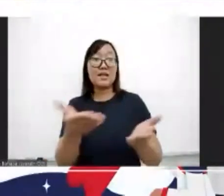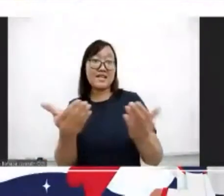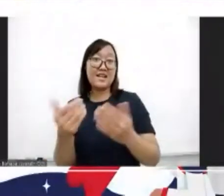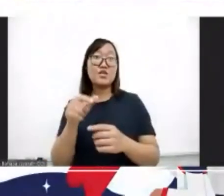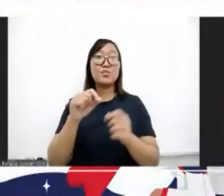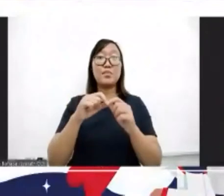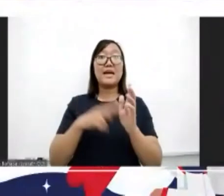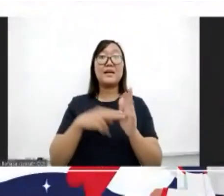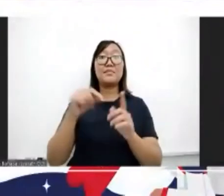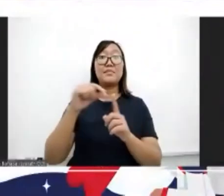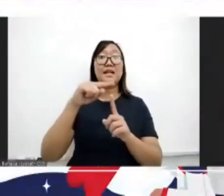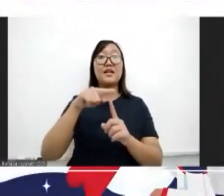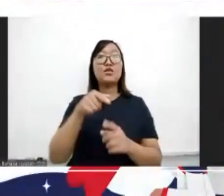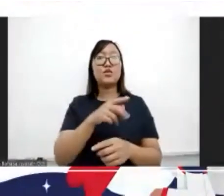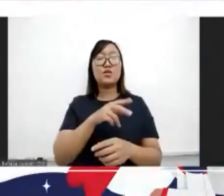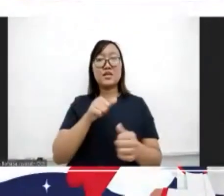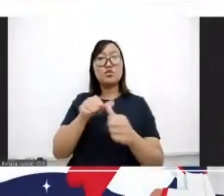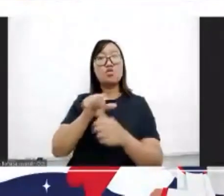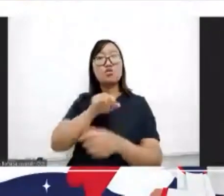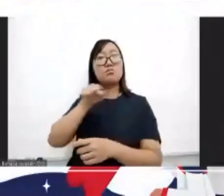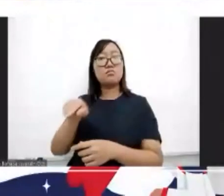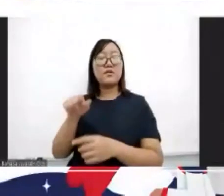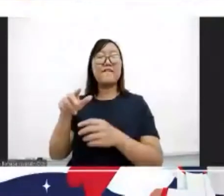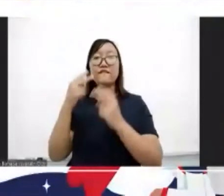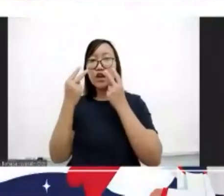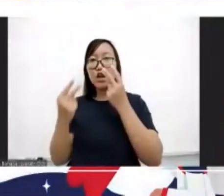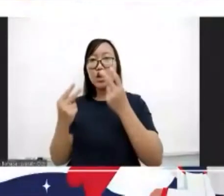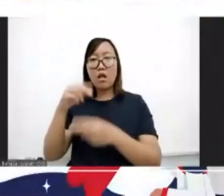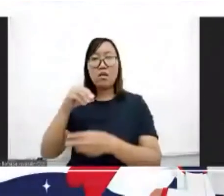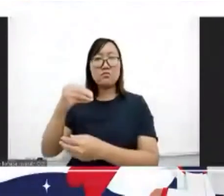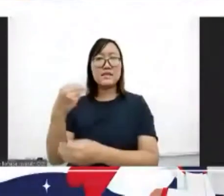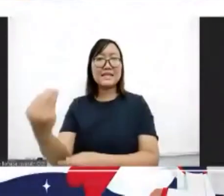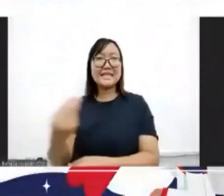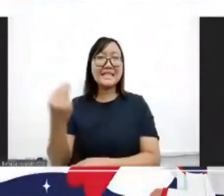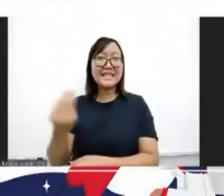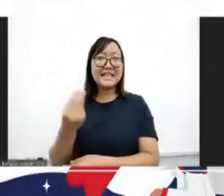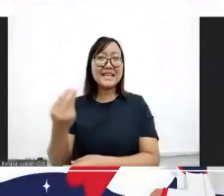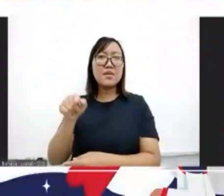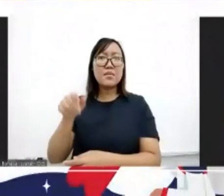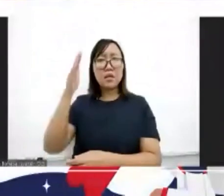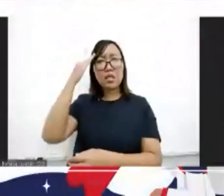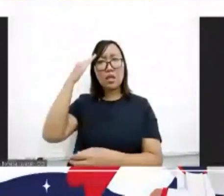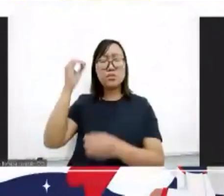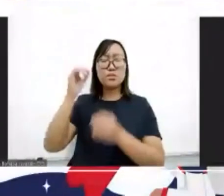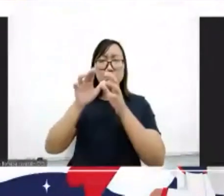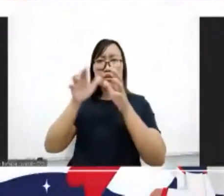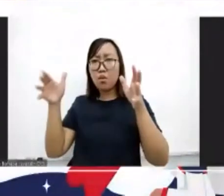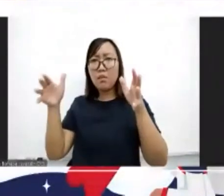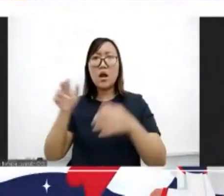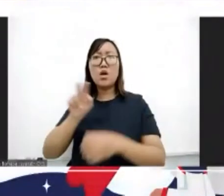berkeliling ke Faiza bisanya hanya 10 menit tapi udah bisa mengetahui secara global 23